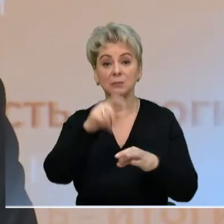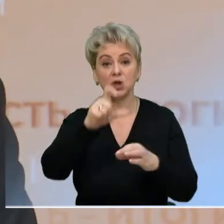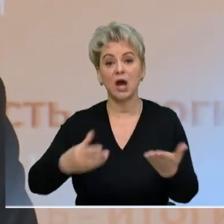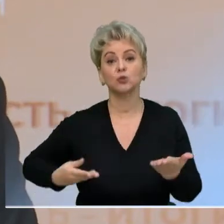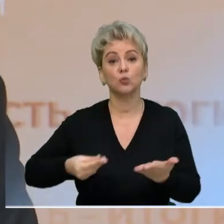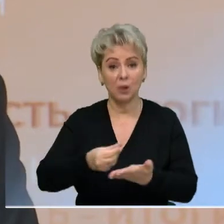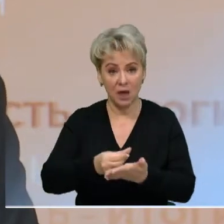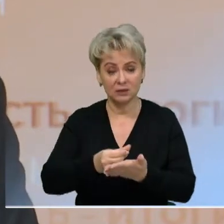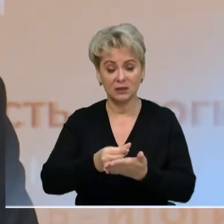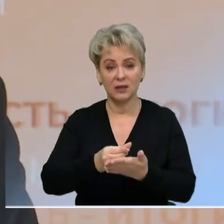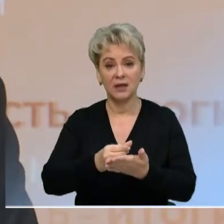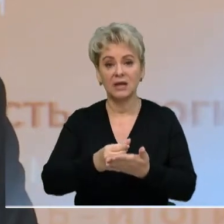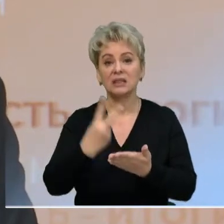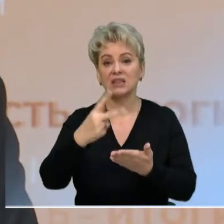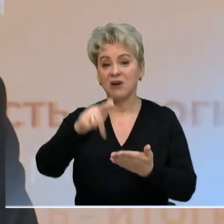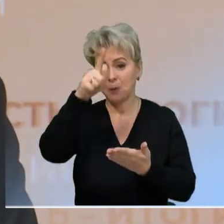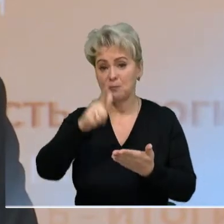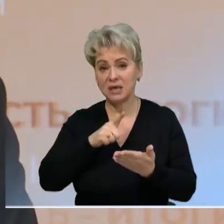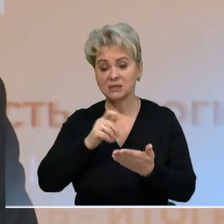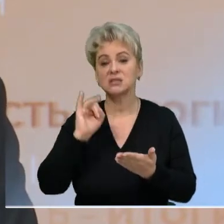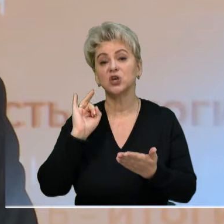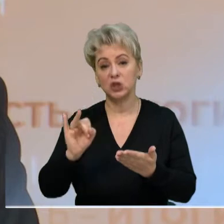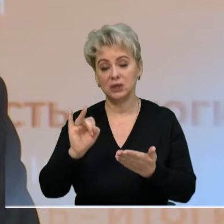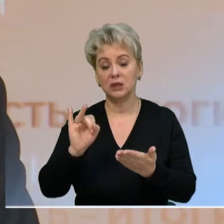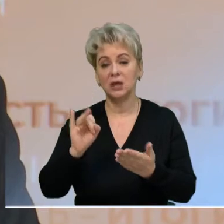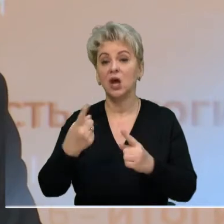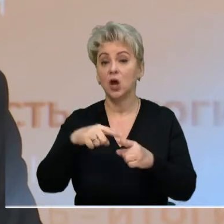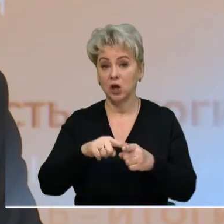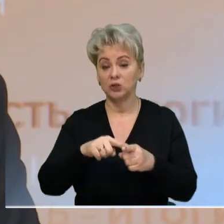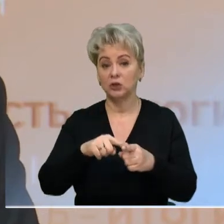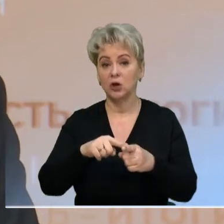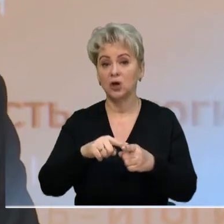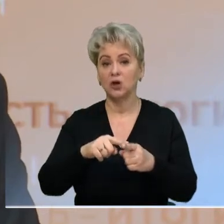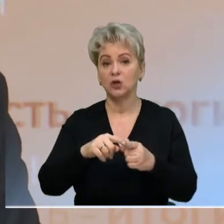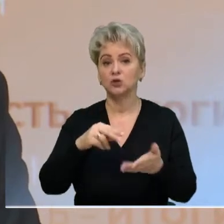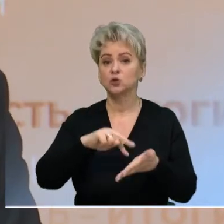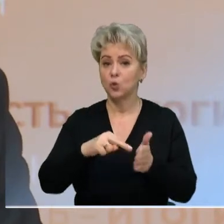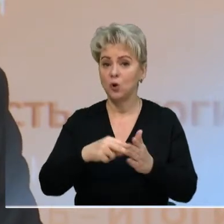уплаты. На 2 месяца. И это стоило фонду